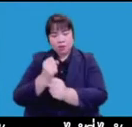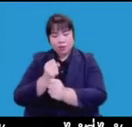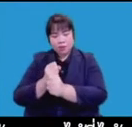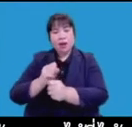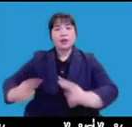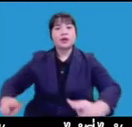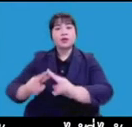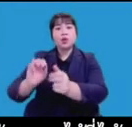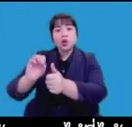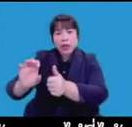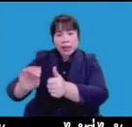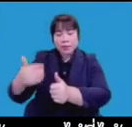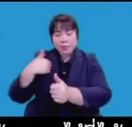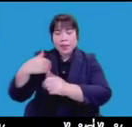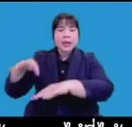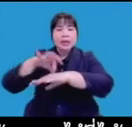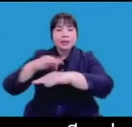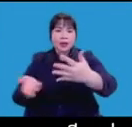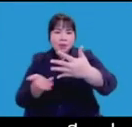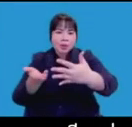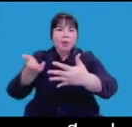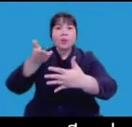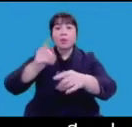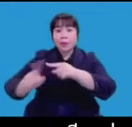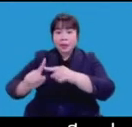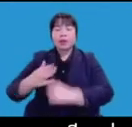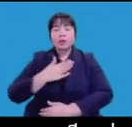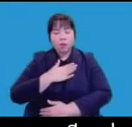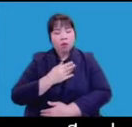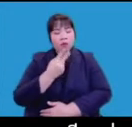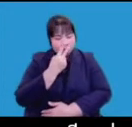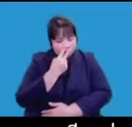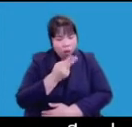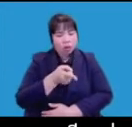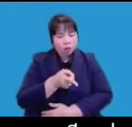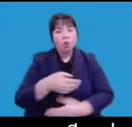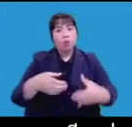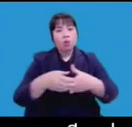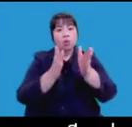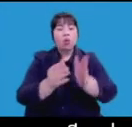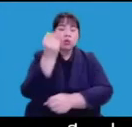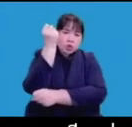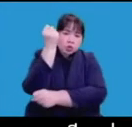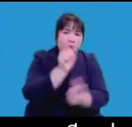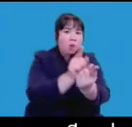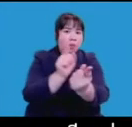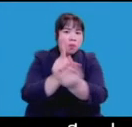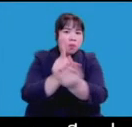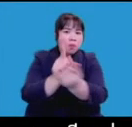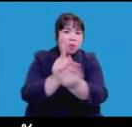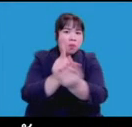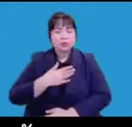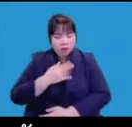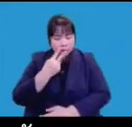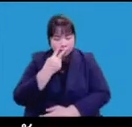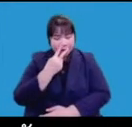ากระทรวงมาเป็นผู้ว่าราชการจังหวัดทำให้ผมได้สัมผัสกับชีวิตของคนยากจนในพื้นที่อย่างแท้จริงเห็นชัดเ